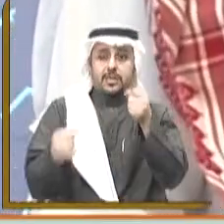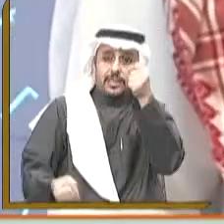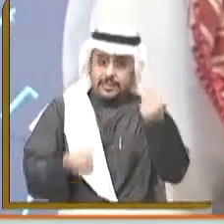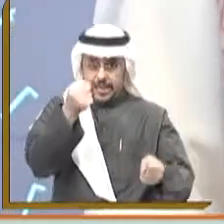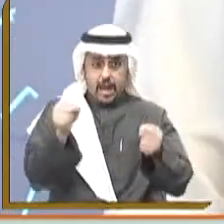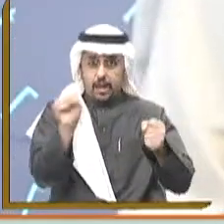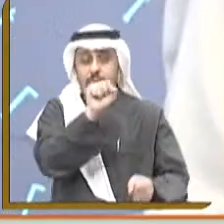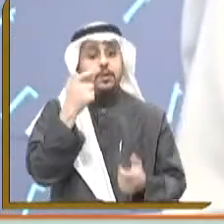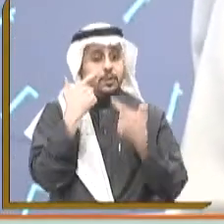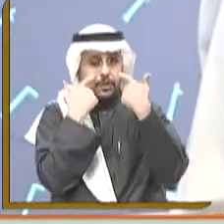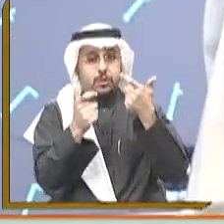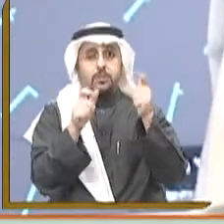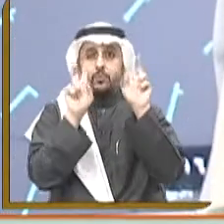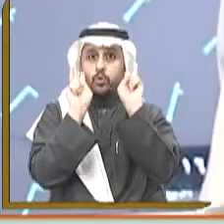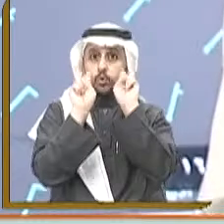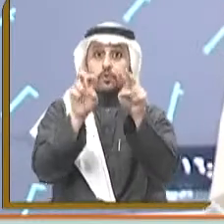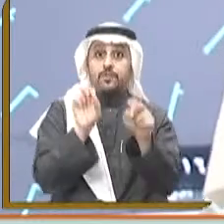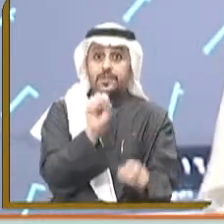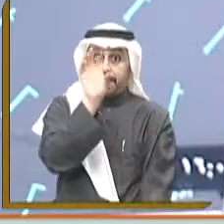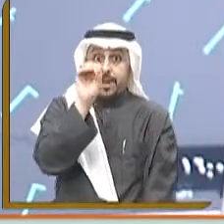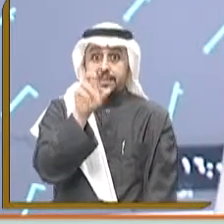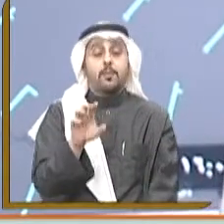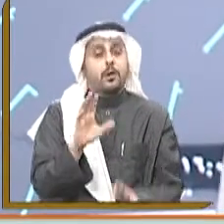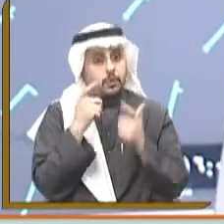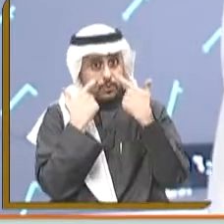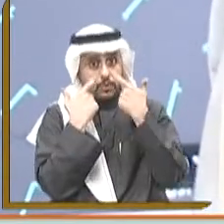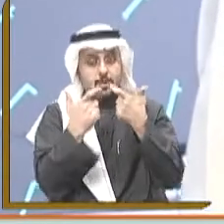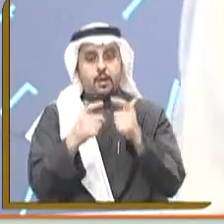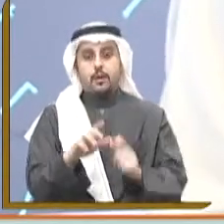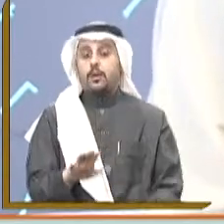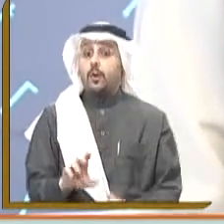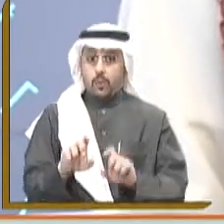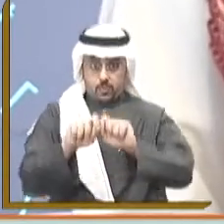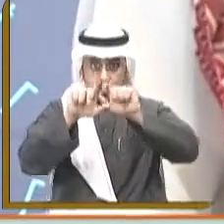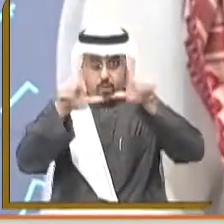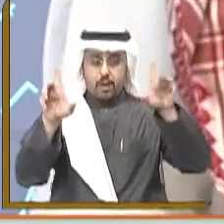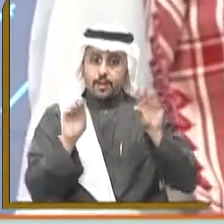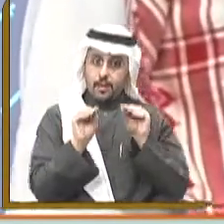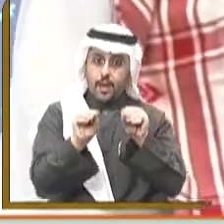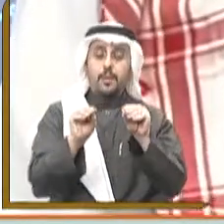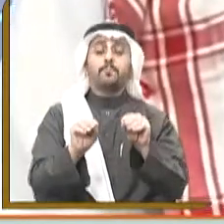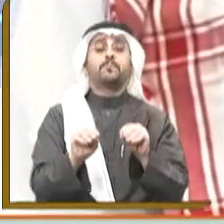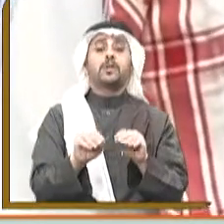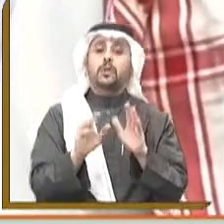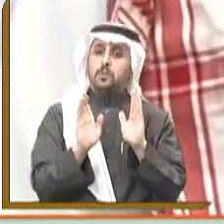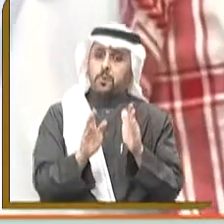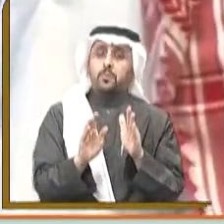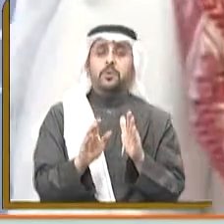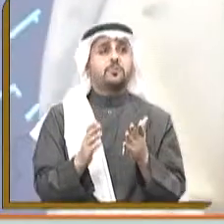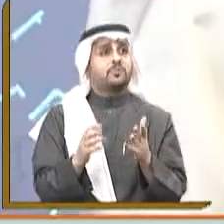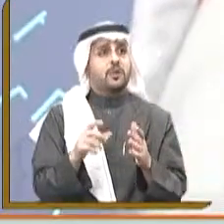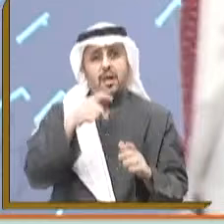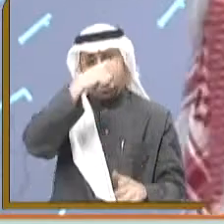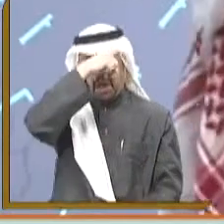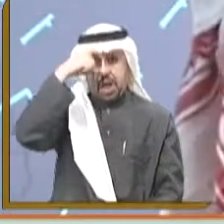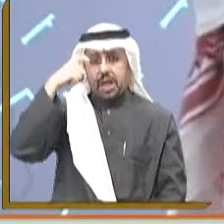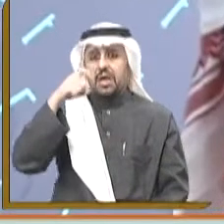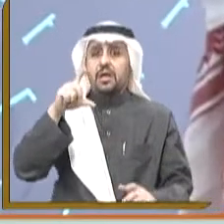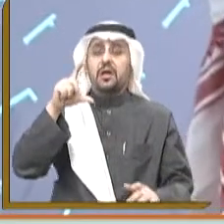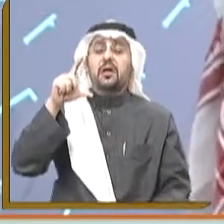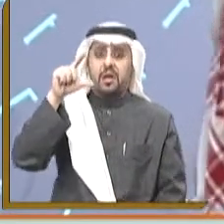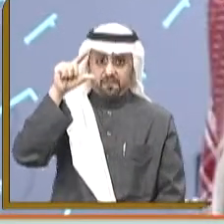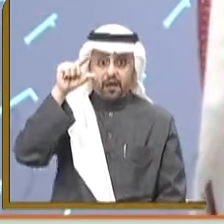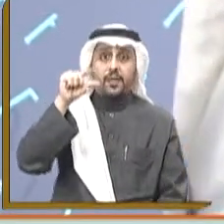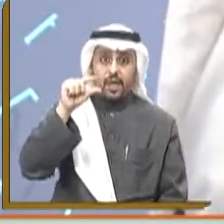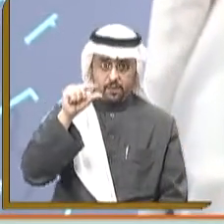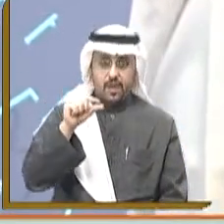الأربعاء القادم على معظم مناطق المملكة عدا بعض التشكيلات من السحب المتفرقة والخفيفة، وتبقى درجات الحرارة حول معدلاتها